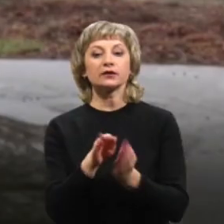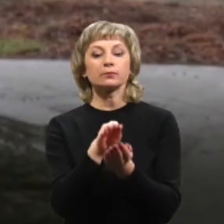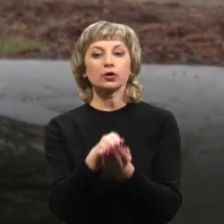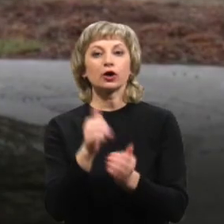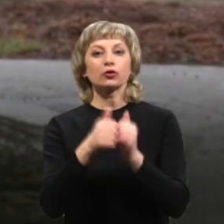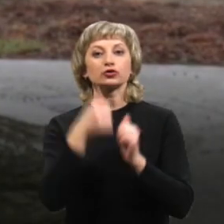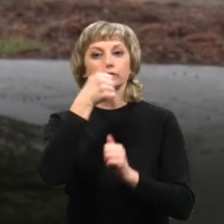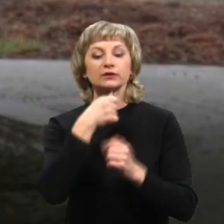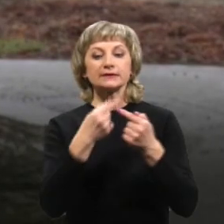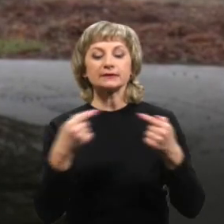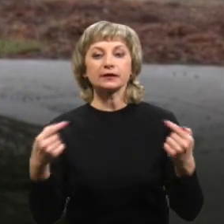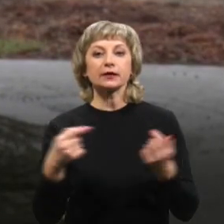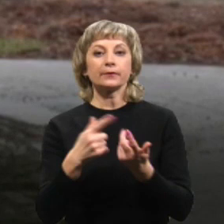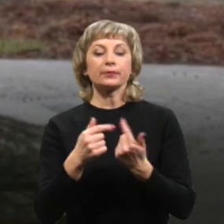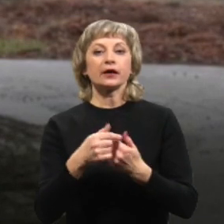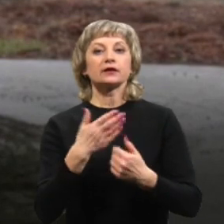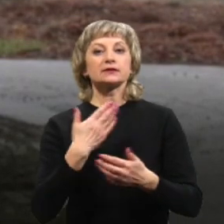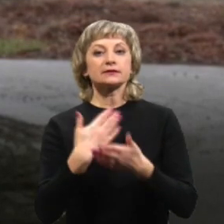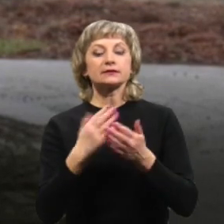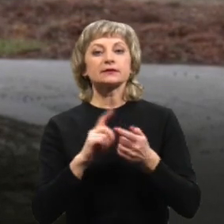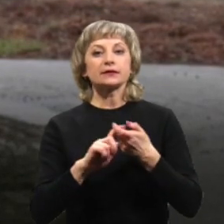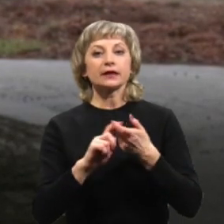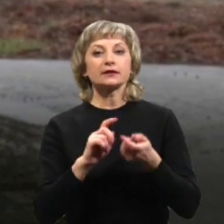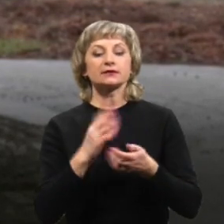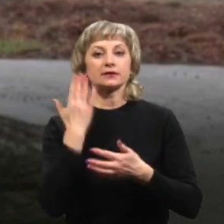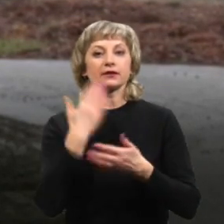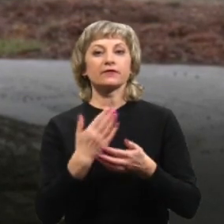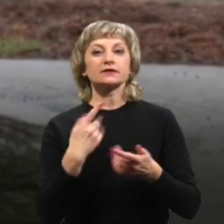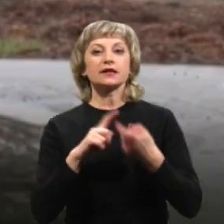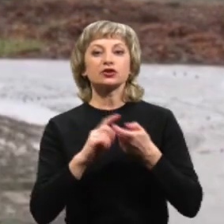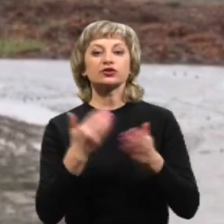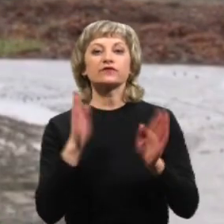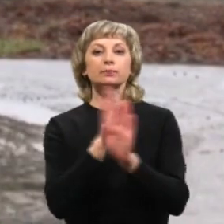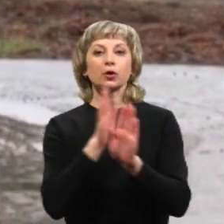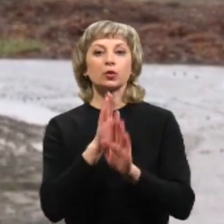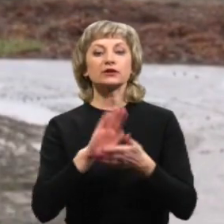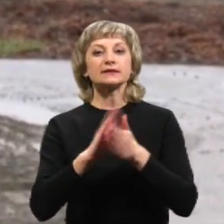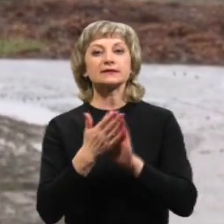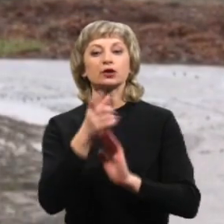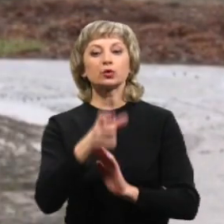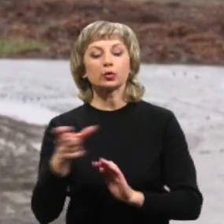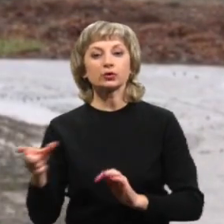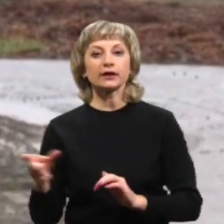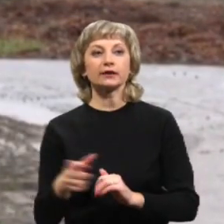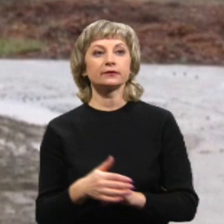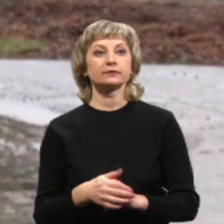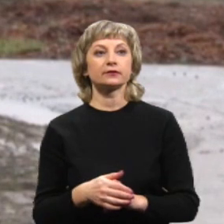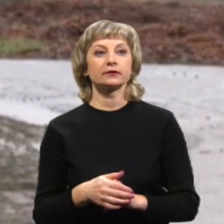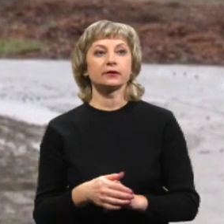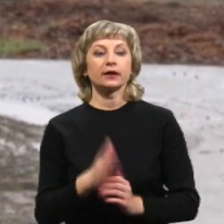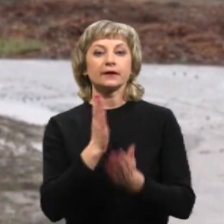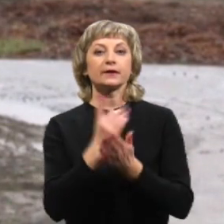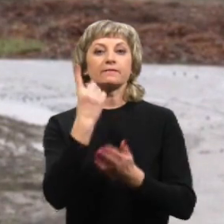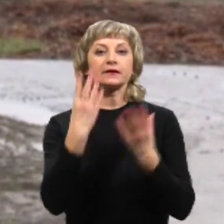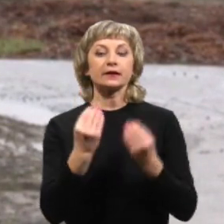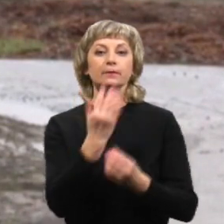кожного місяця різна. От мені здається, це залежить і від погоди, ну і від стану людей. Є в день і